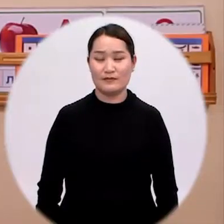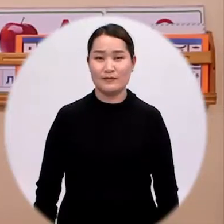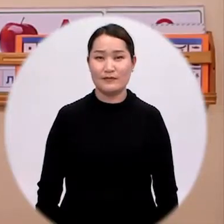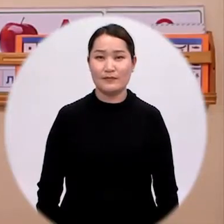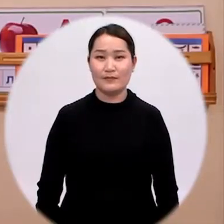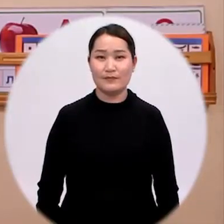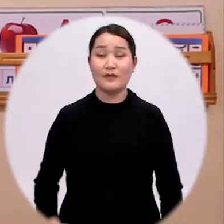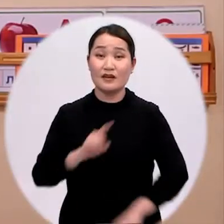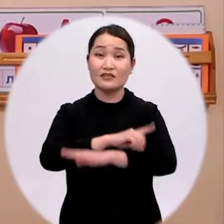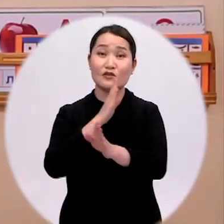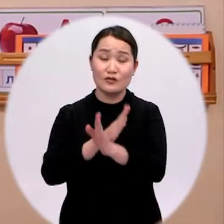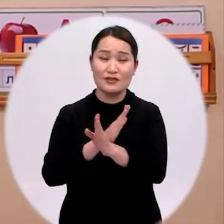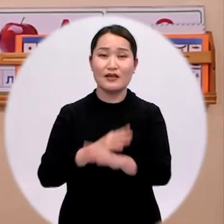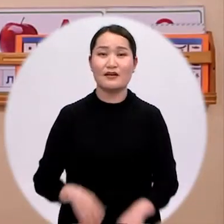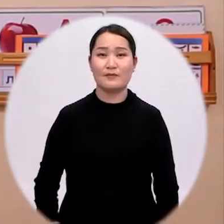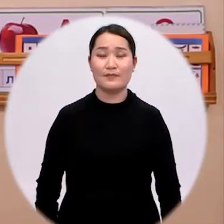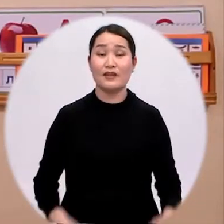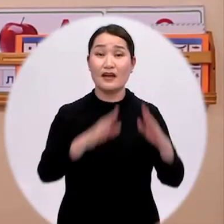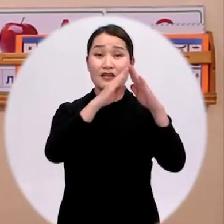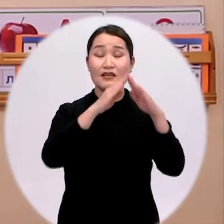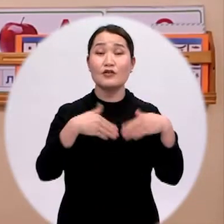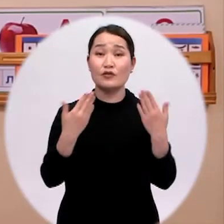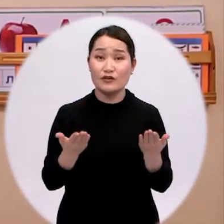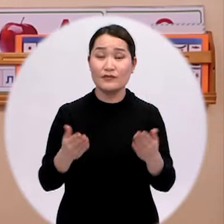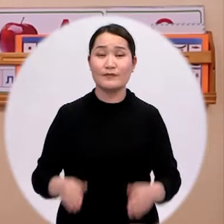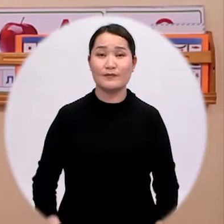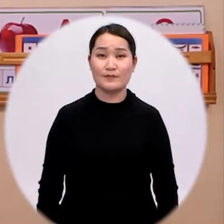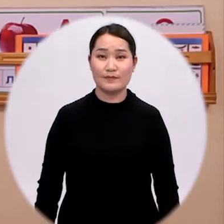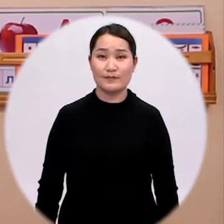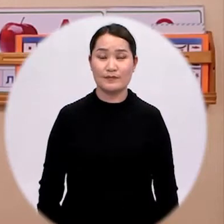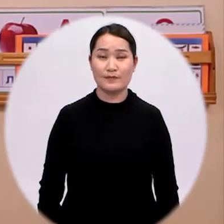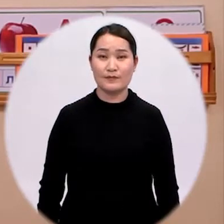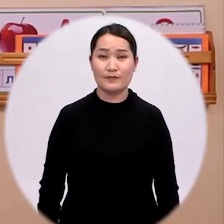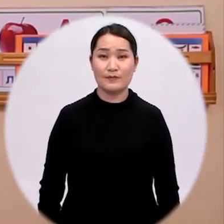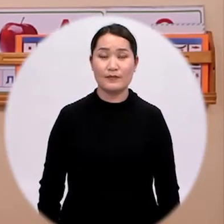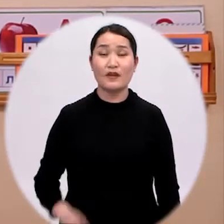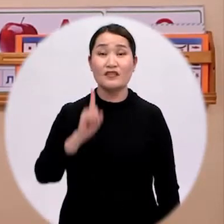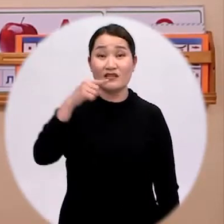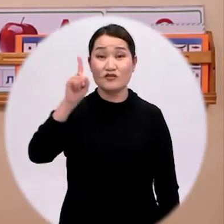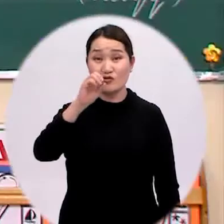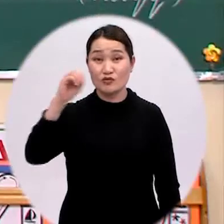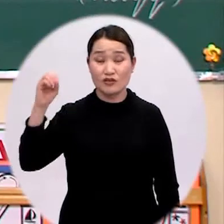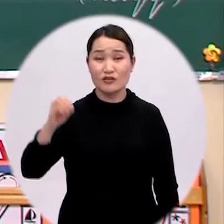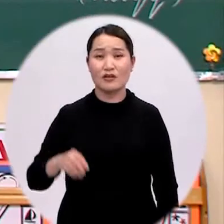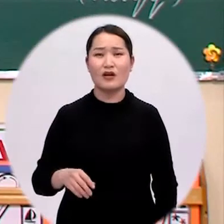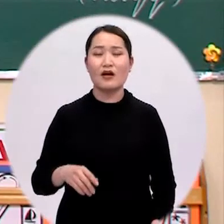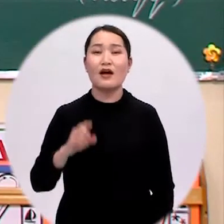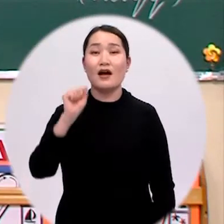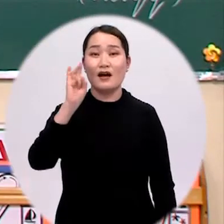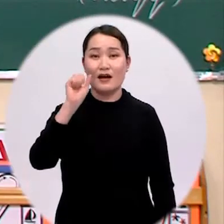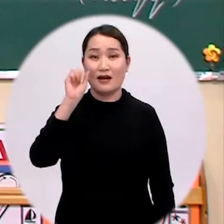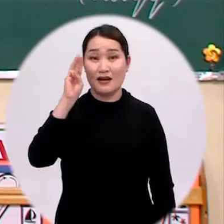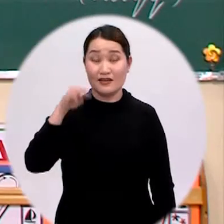За үгээр өнөөдрийнхөө хичээлийг өндөрлж байна. Багш нь гэрийн даалгавраа өгье. Хүүхдүүдээ 100 дотор бүтэн